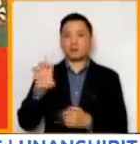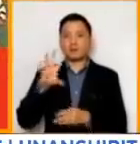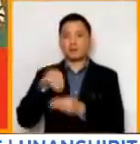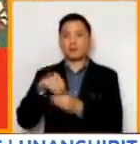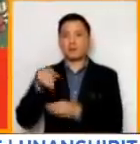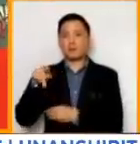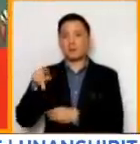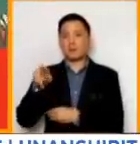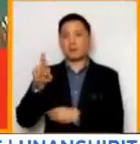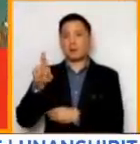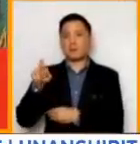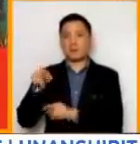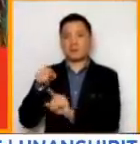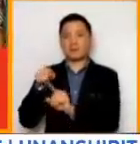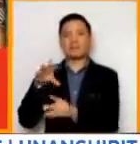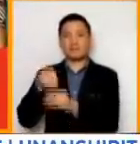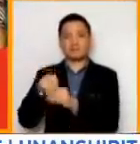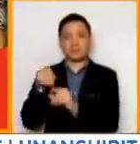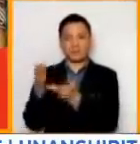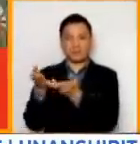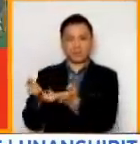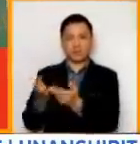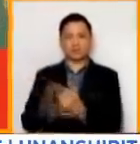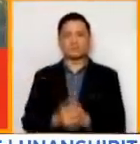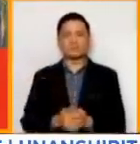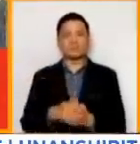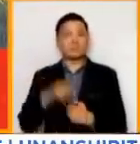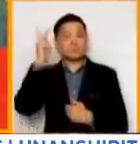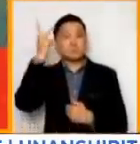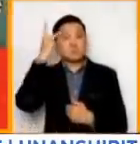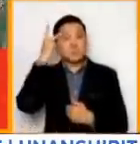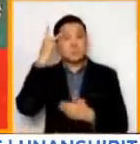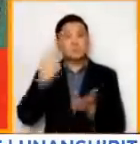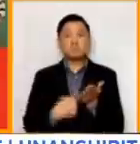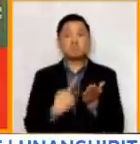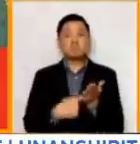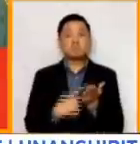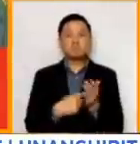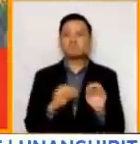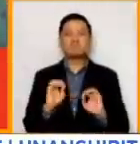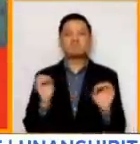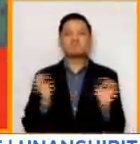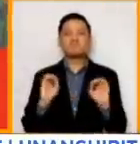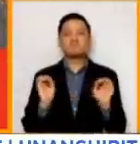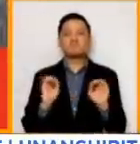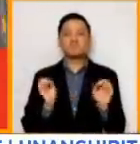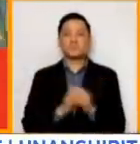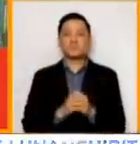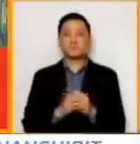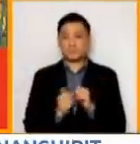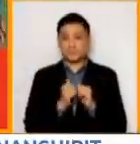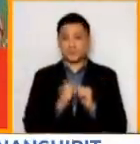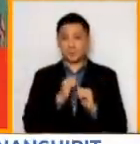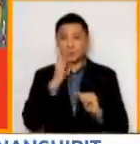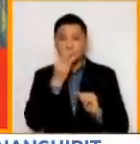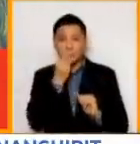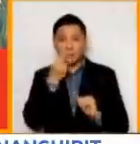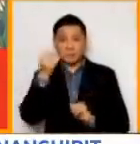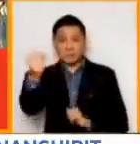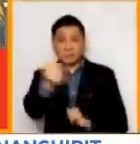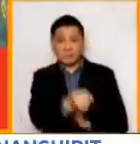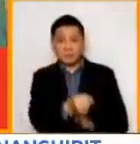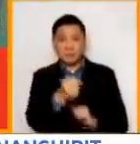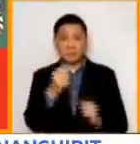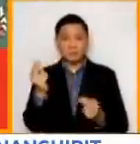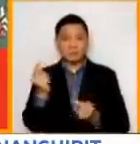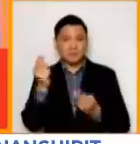Walang politics na napag-usapan sa taas. Walang napag-usapan na lineup ng Senate or